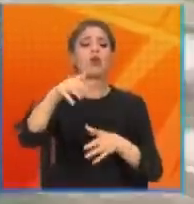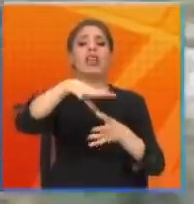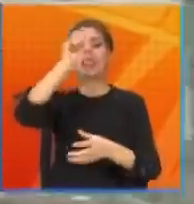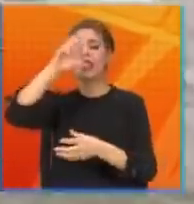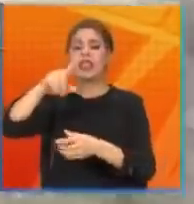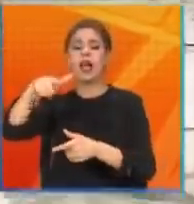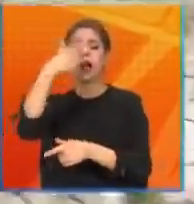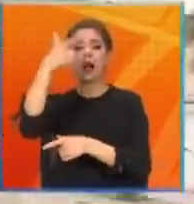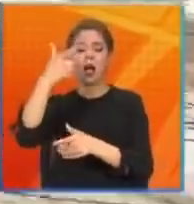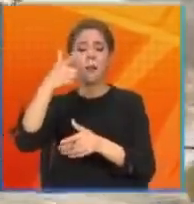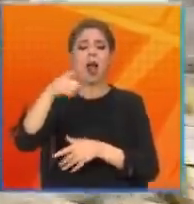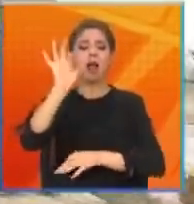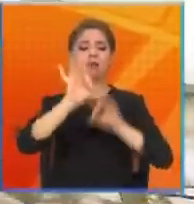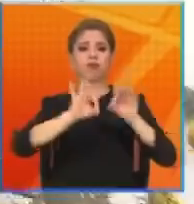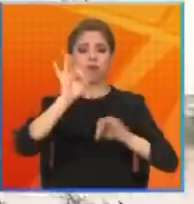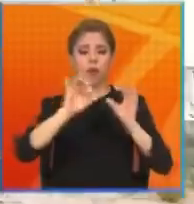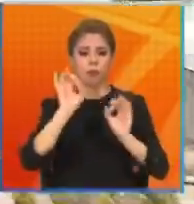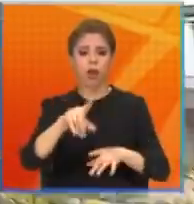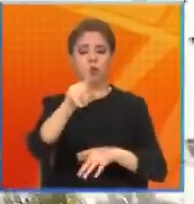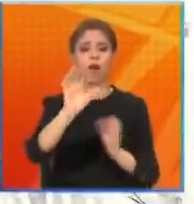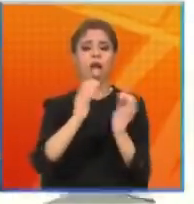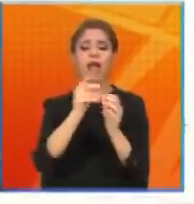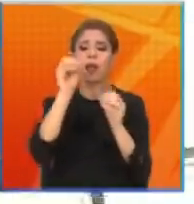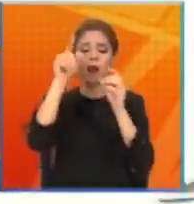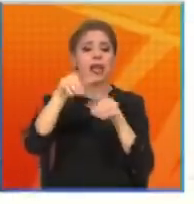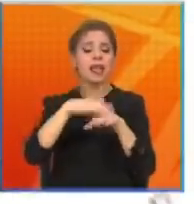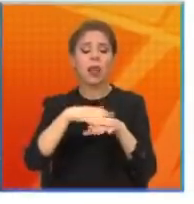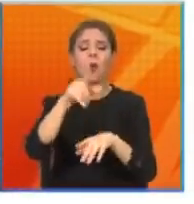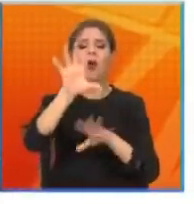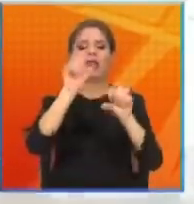kameraları incelemeye alındı. Ekipler vahşete imza atanları yakalamak için çalışma başlattı.